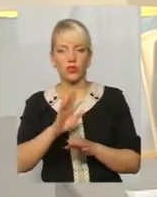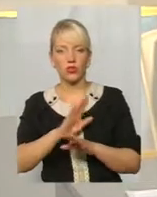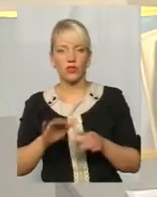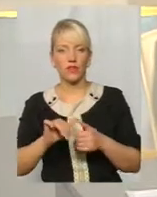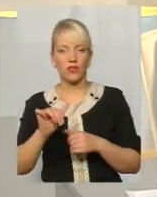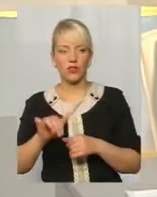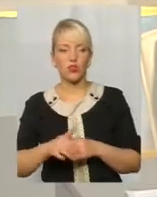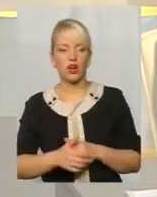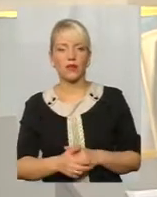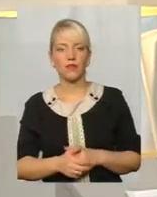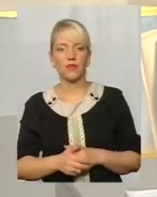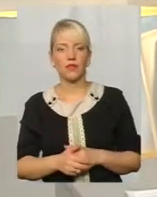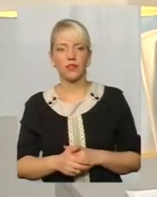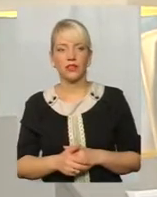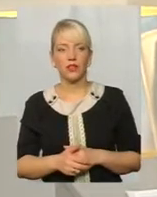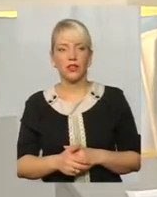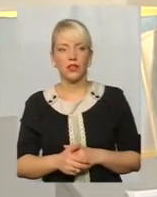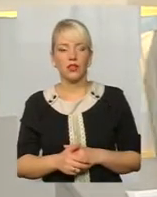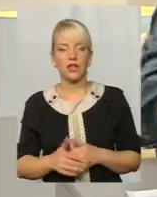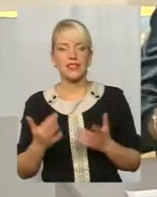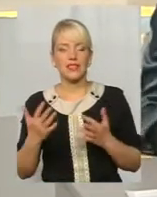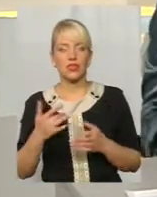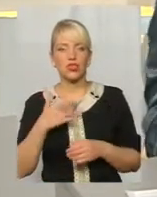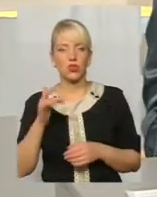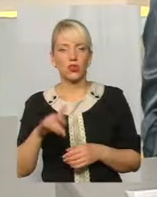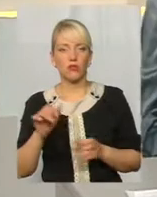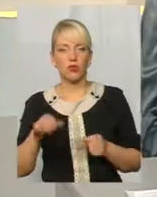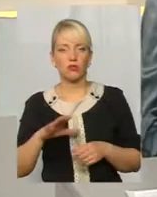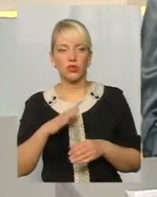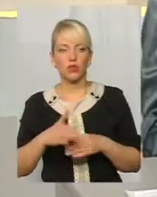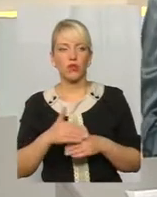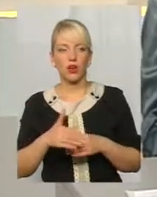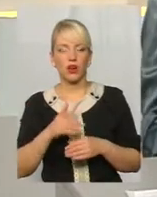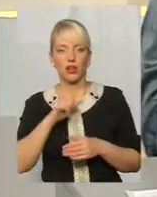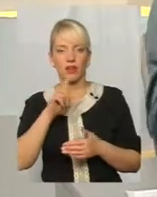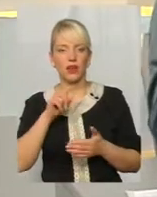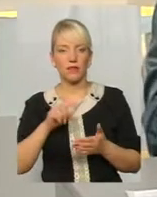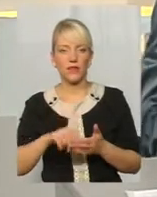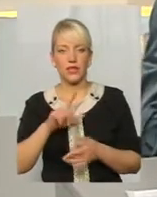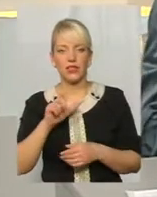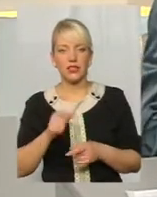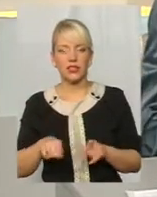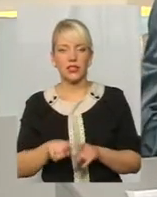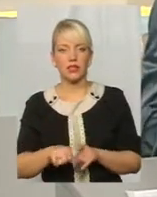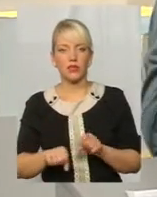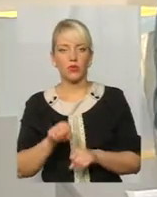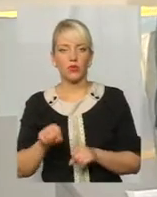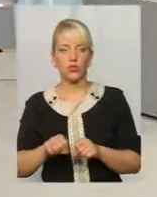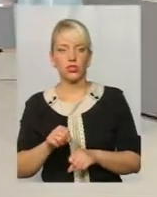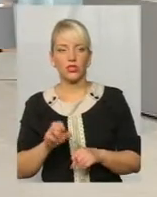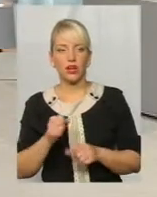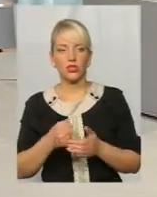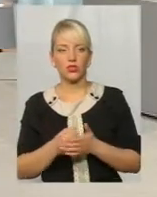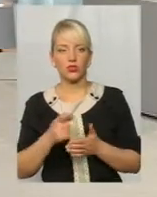Так. По суті, наскільки жорстким може бути покарання за такі порушення? Тобто аж